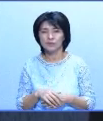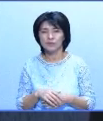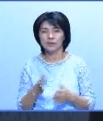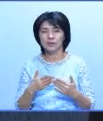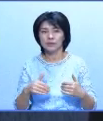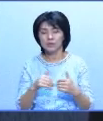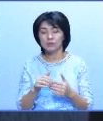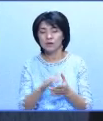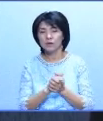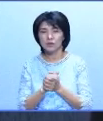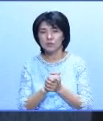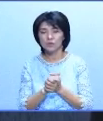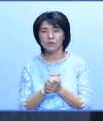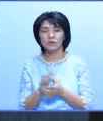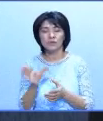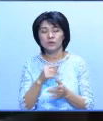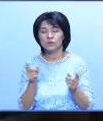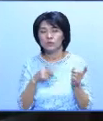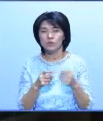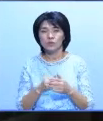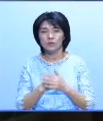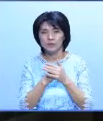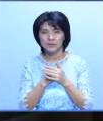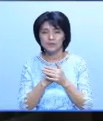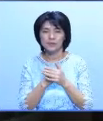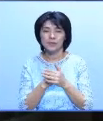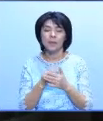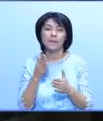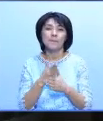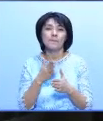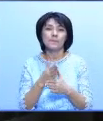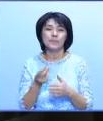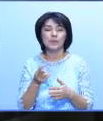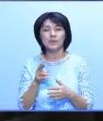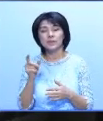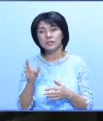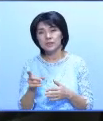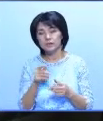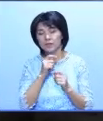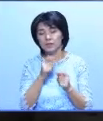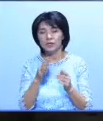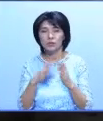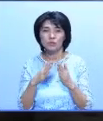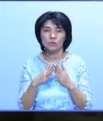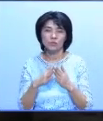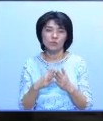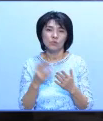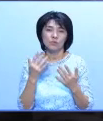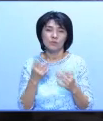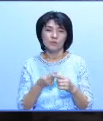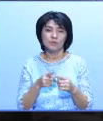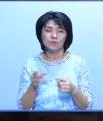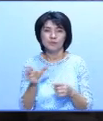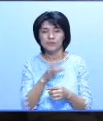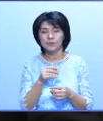Семья наша очень дружная, все друг друга поддерживают. Благодаря помощи земляков 5 человек обрели дом и уже строят планы, как посадят огород, заведут